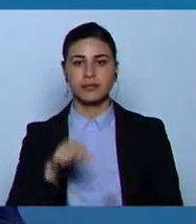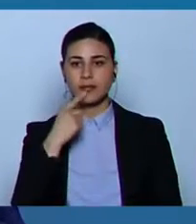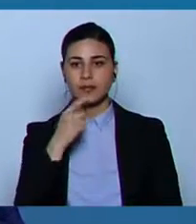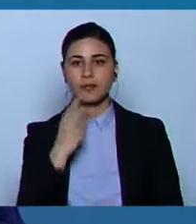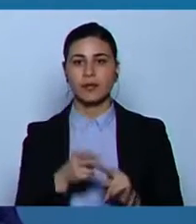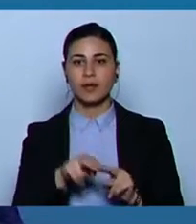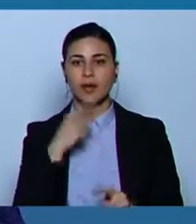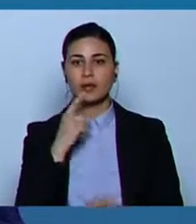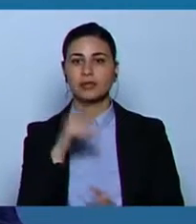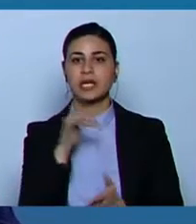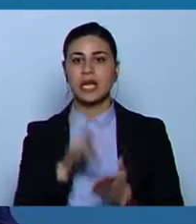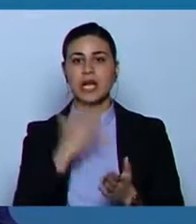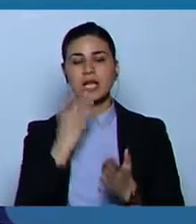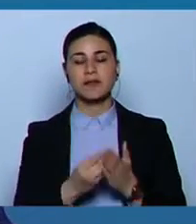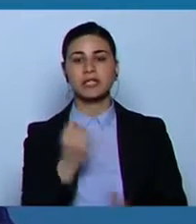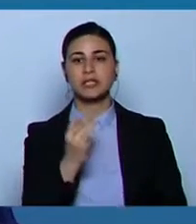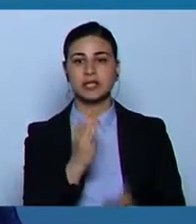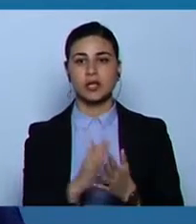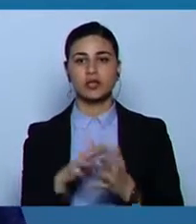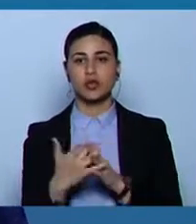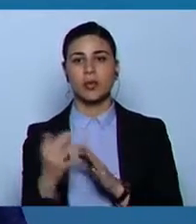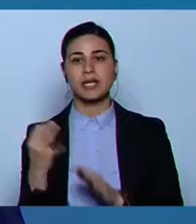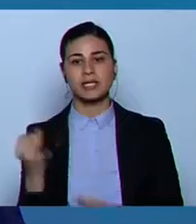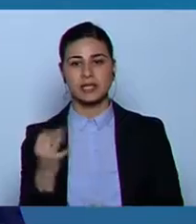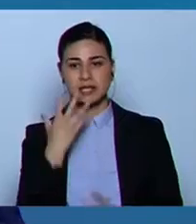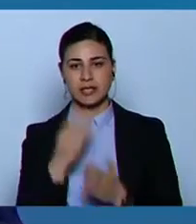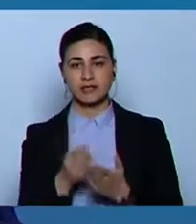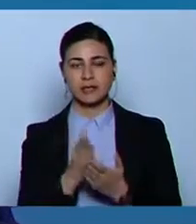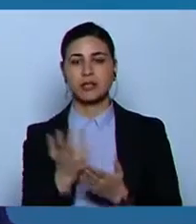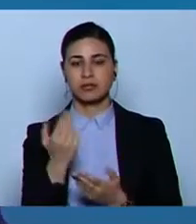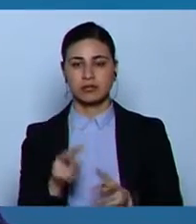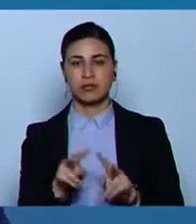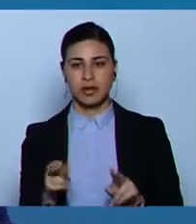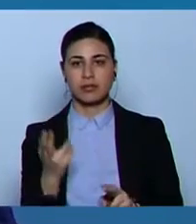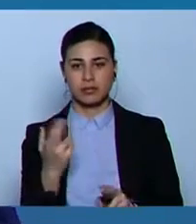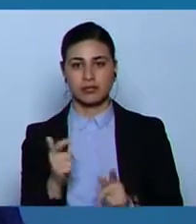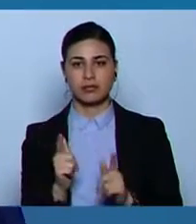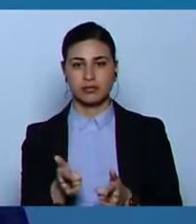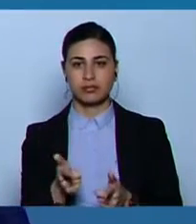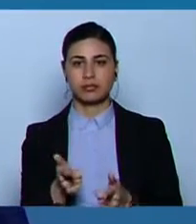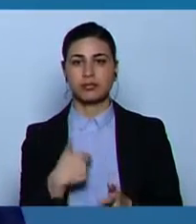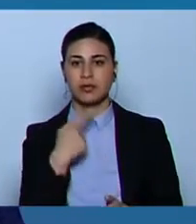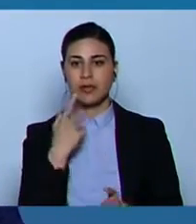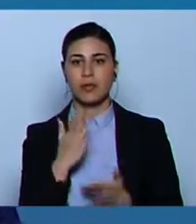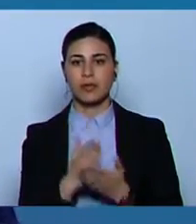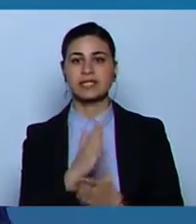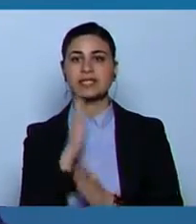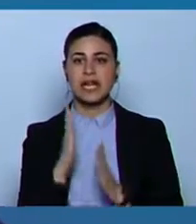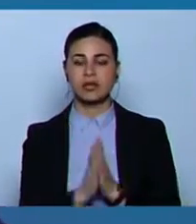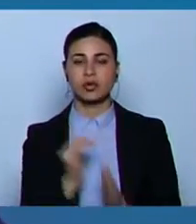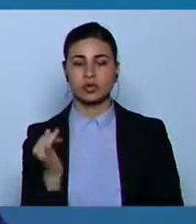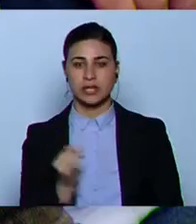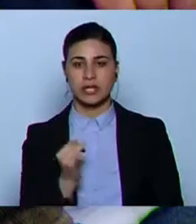ამბობთ, ქალაქს თავისი ინტერესები აქვს, სოფელს თავისი ინტერესები, რა თქმა უნდა ის ასე არის, აქცევები ჭრულ არსებობს საერთო ინტერესების,